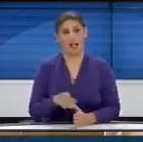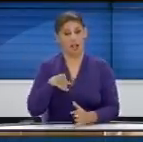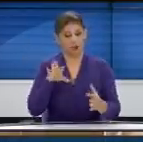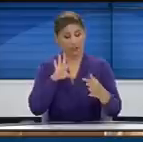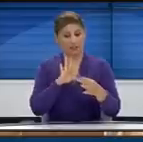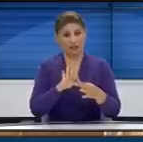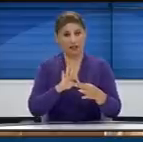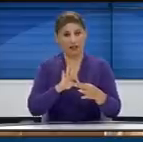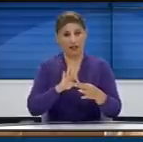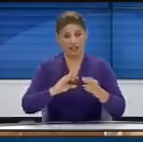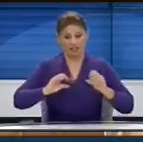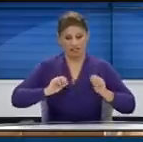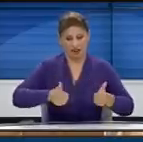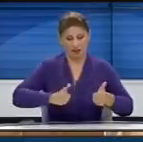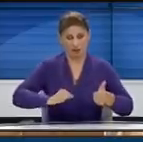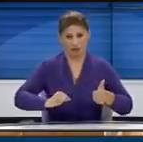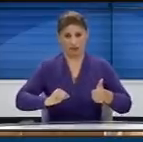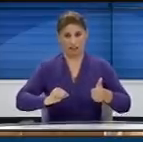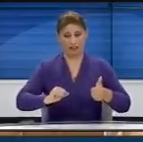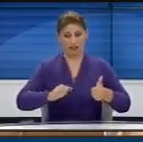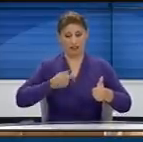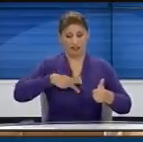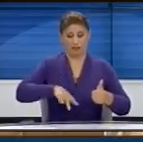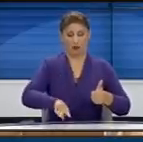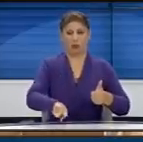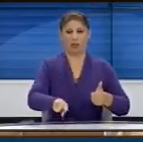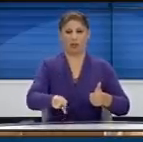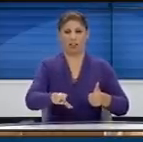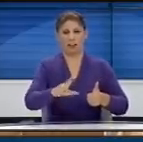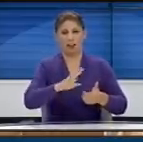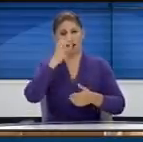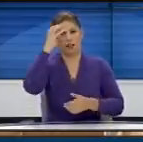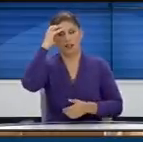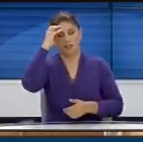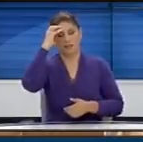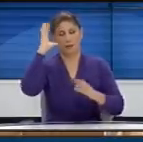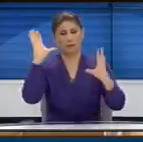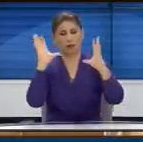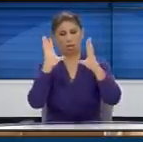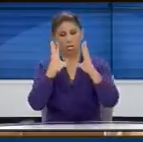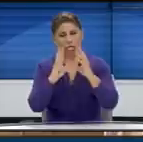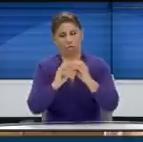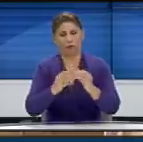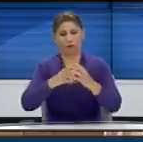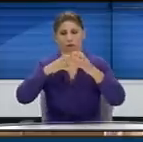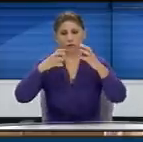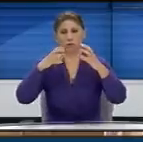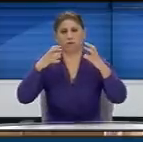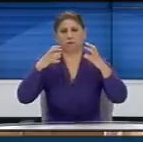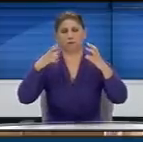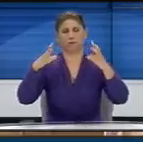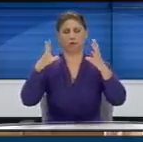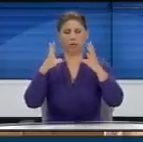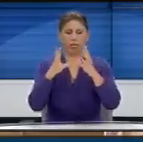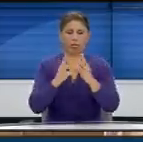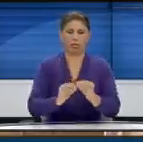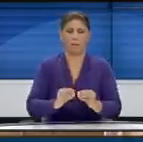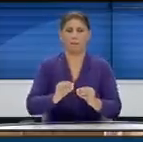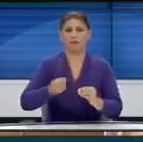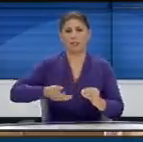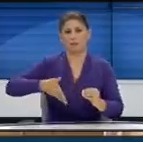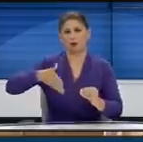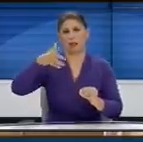συνδυασμός θράσους και δειλίας θα είναι αυτό που θα μείνει από το ξεφούσκωμα της φούσκας της διακυβέρνησης της Μητσοτάκης